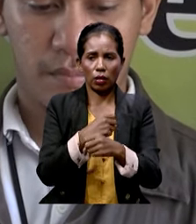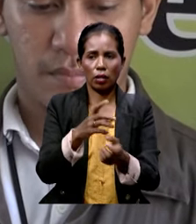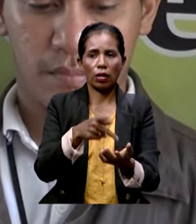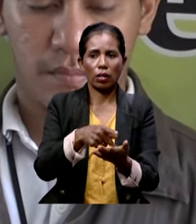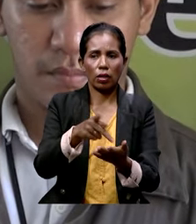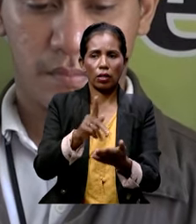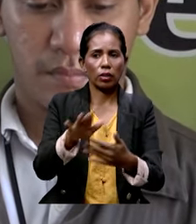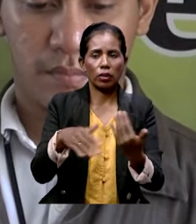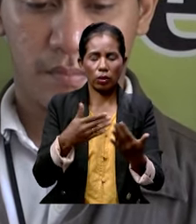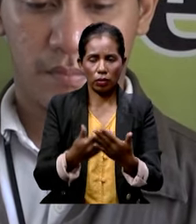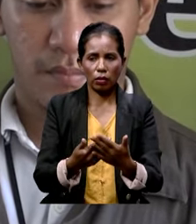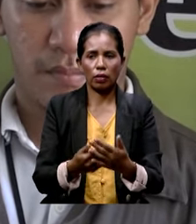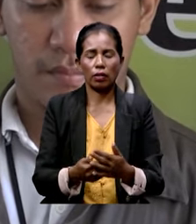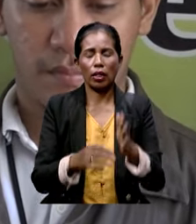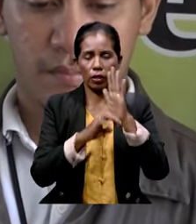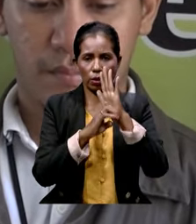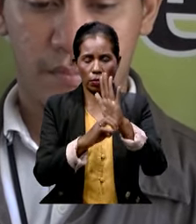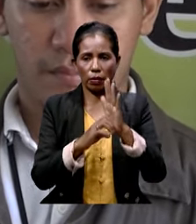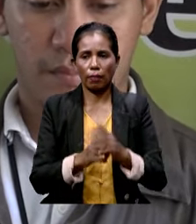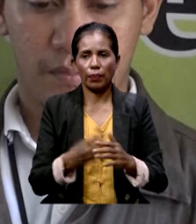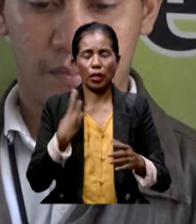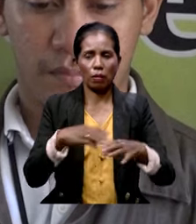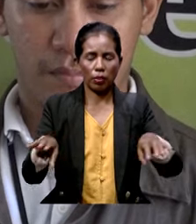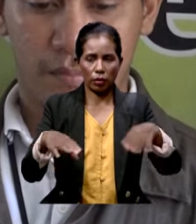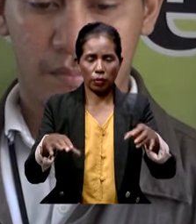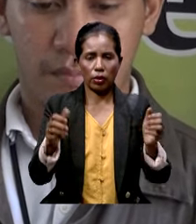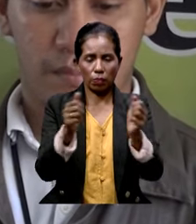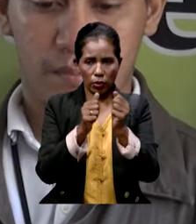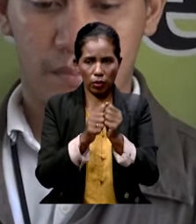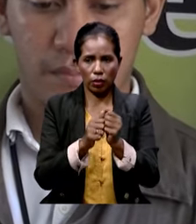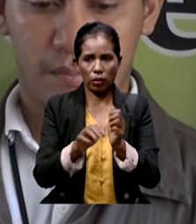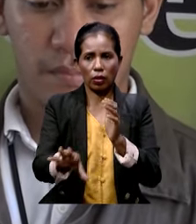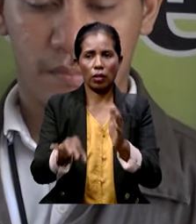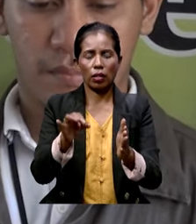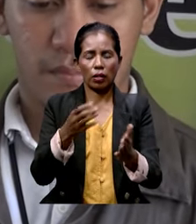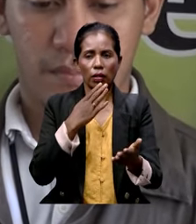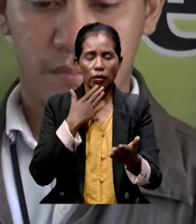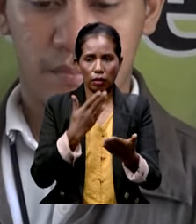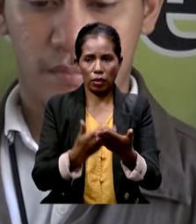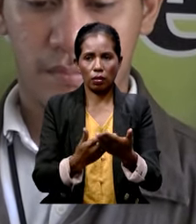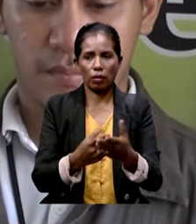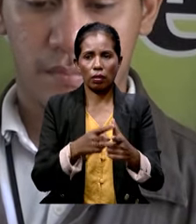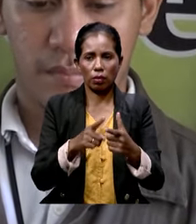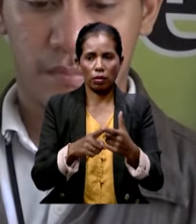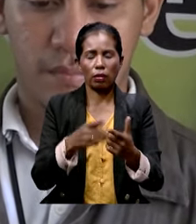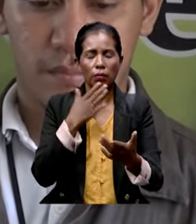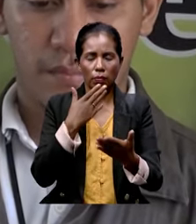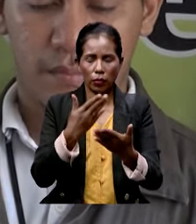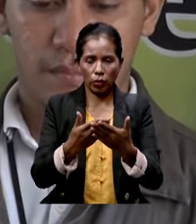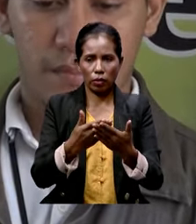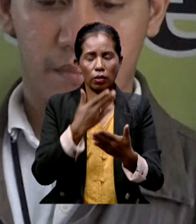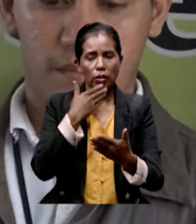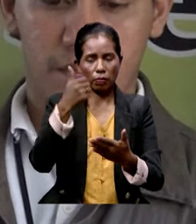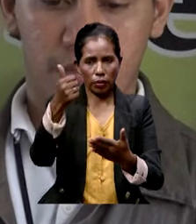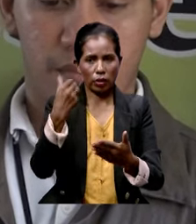sira otu. Exemplo, ami servisu tarjetu nelaran, etang bom, e muito bom,